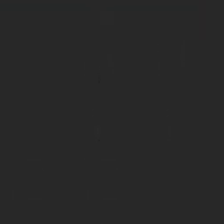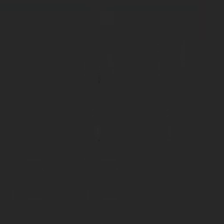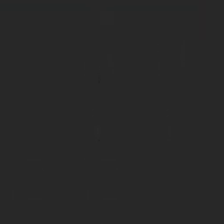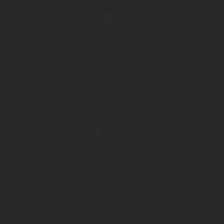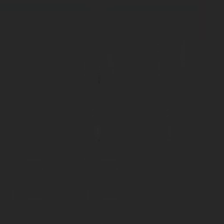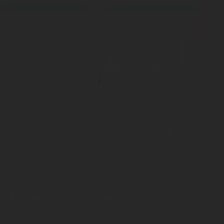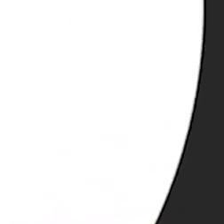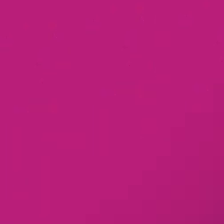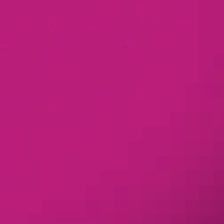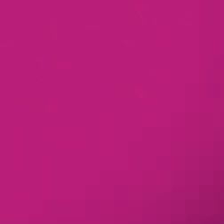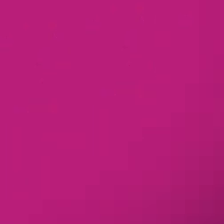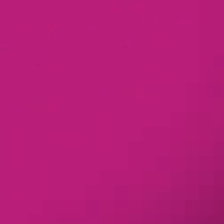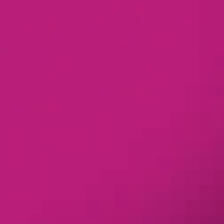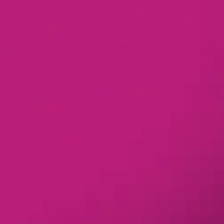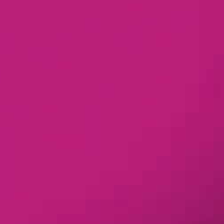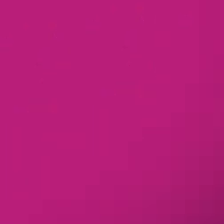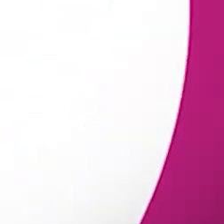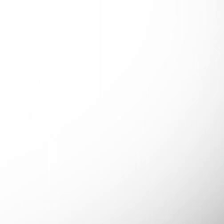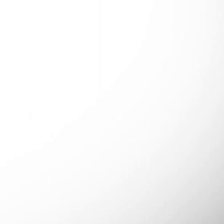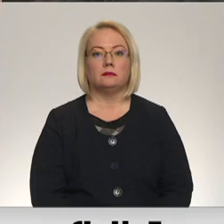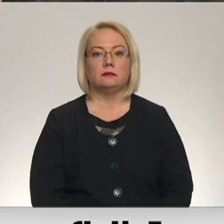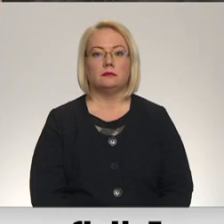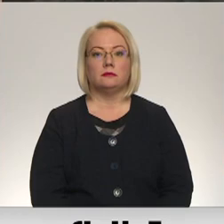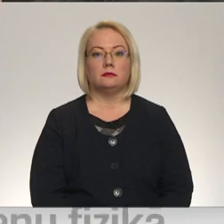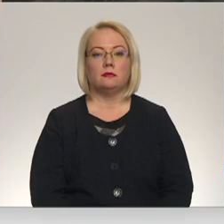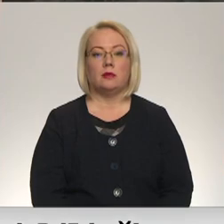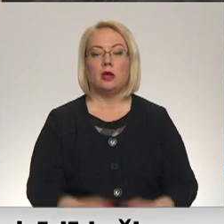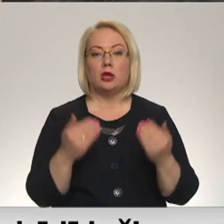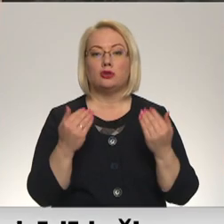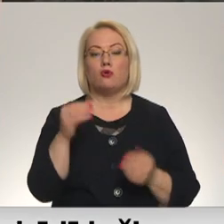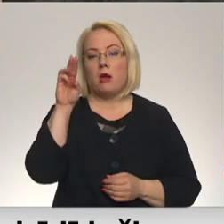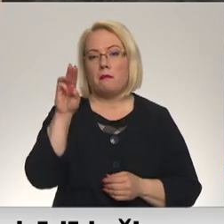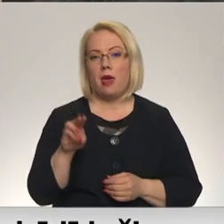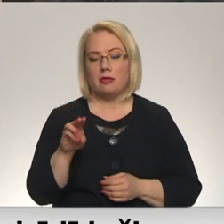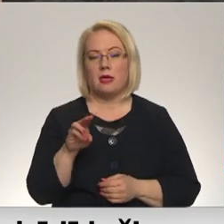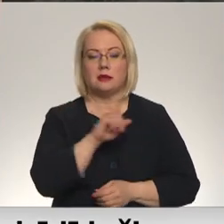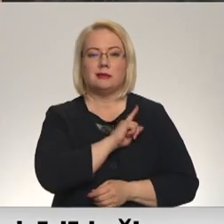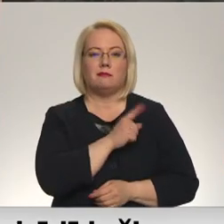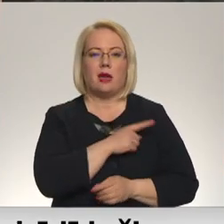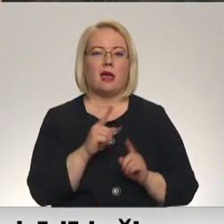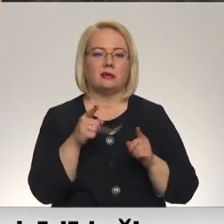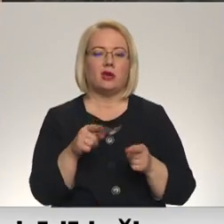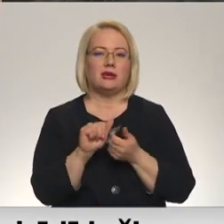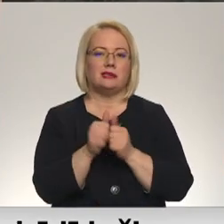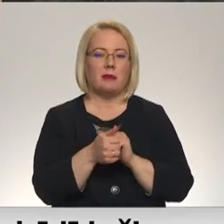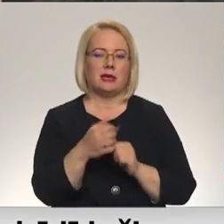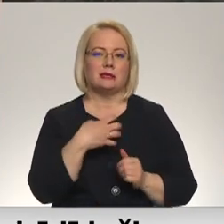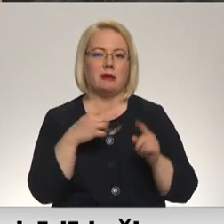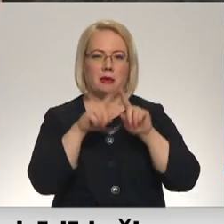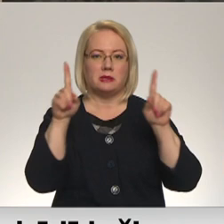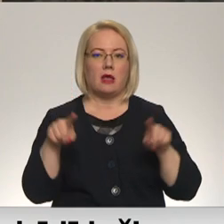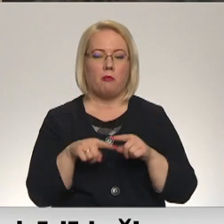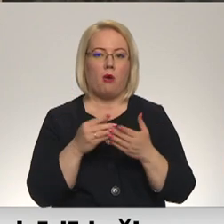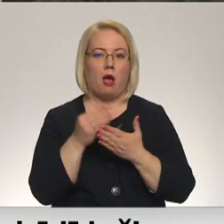Re, viss ēters ir te! Šomēnes spēkā stājušās izmaiņas slimības lapa